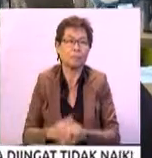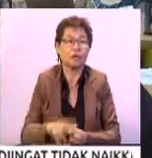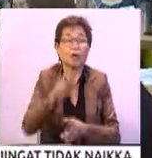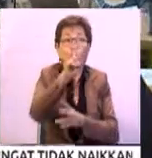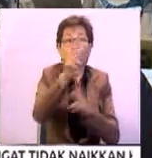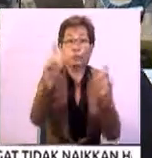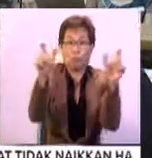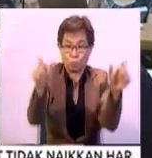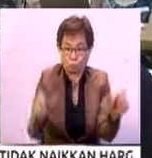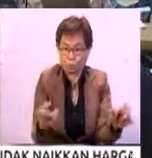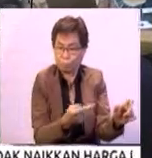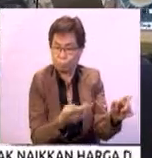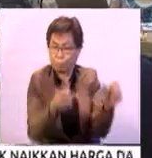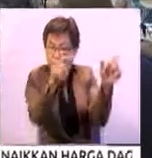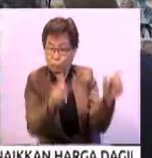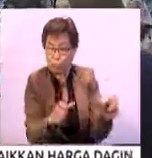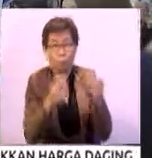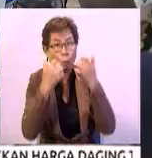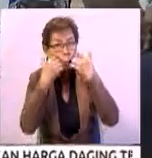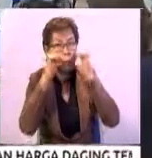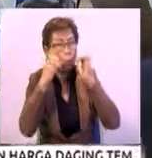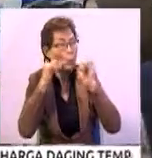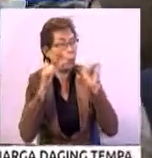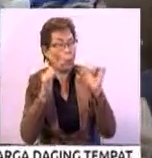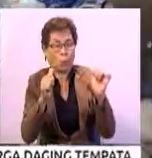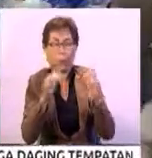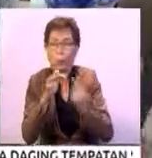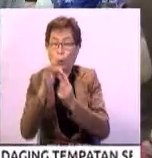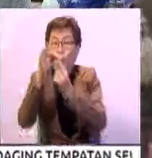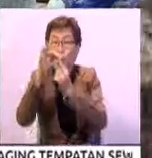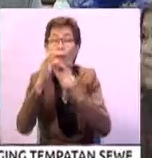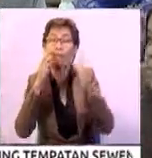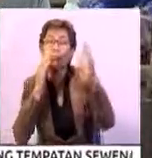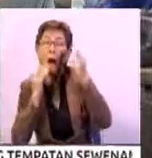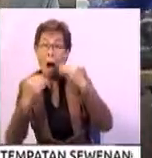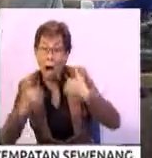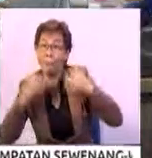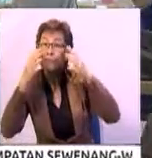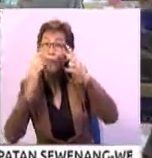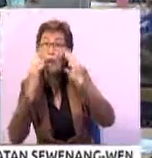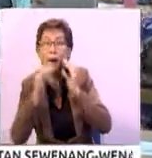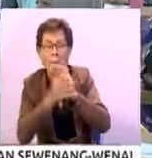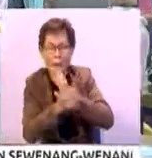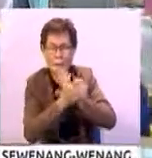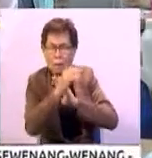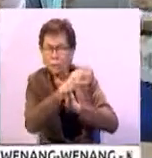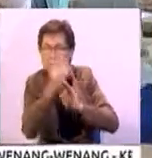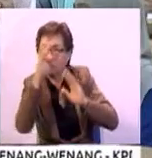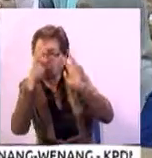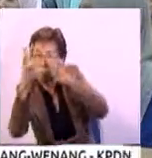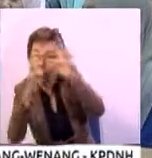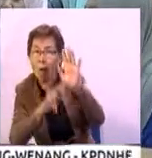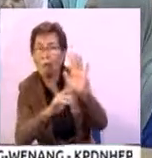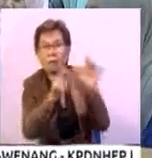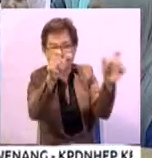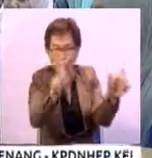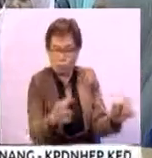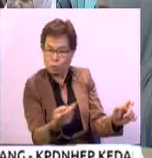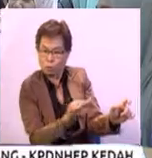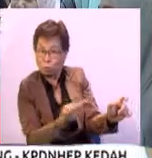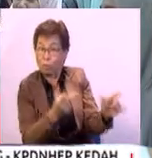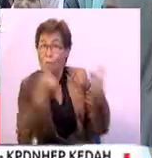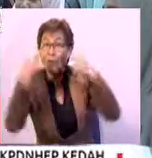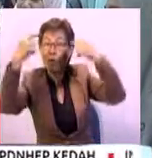Dua orang insan ini cukup istimewa. Berbekalkan pengalaman, bakat dan kreativiti, ikon pendidik ini